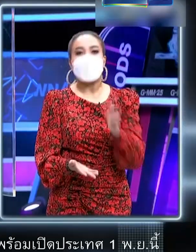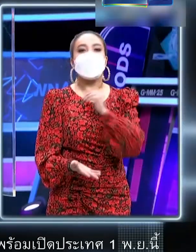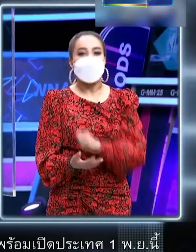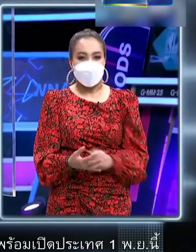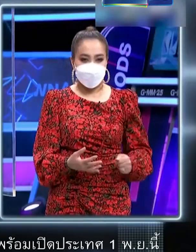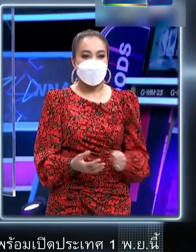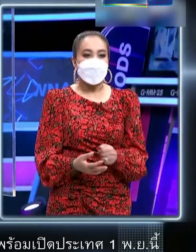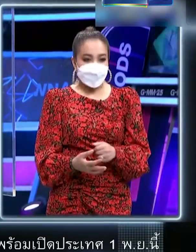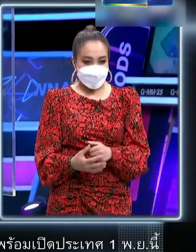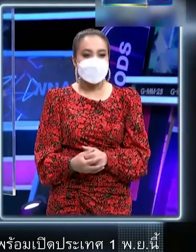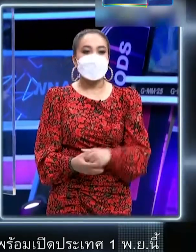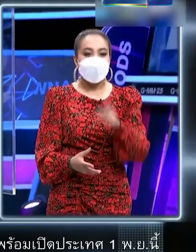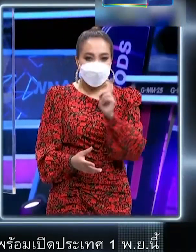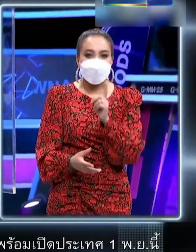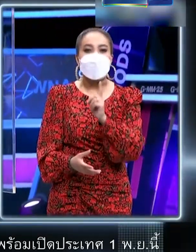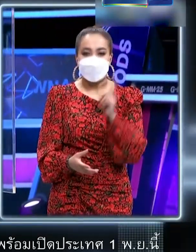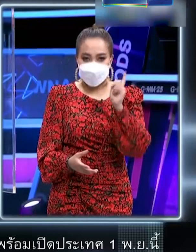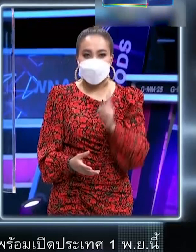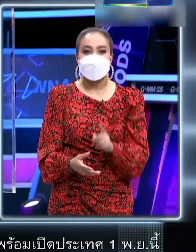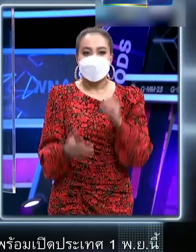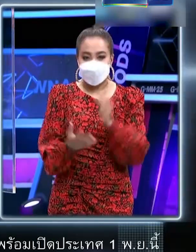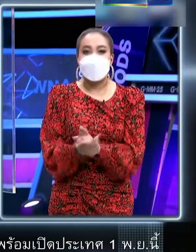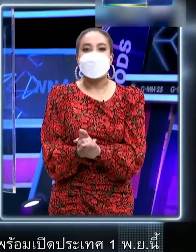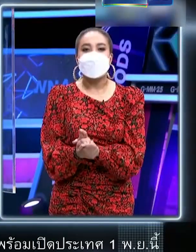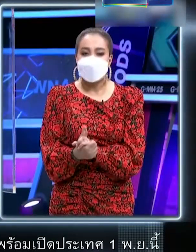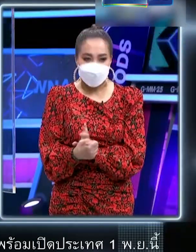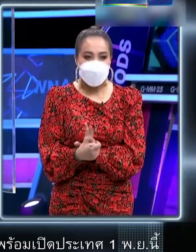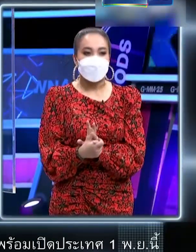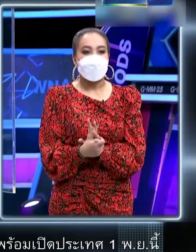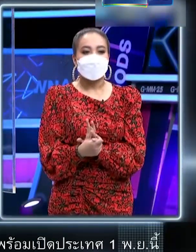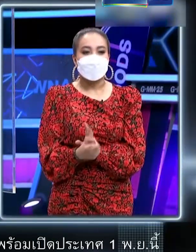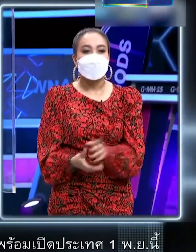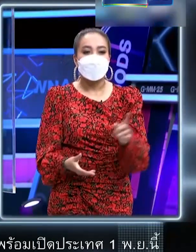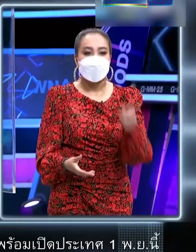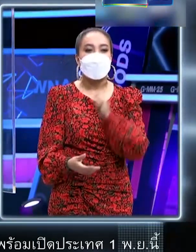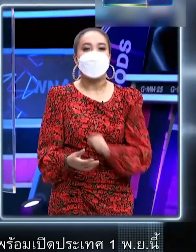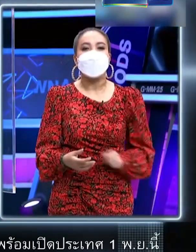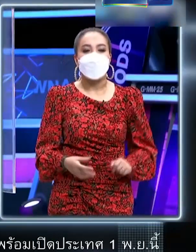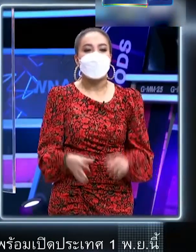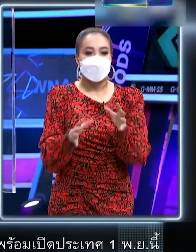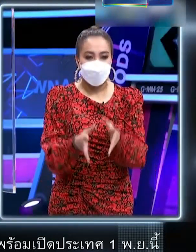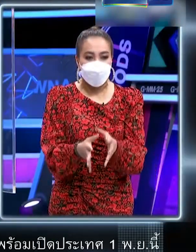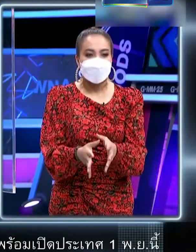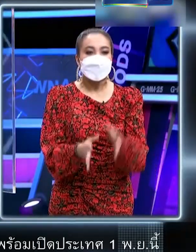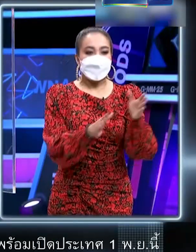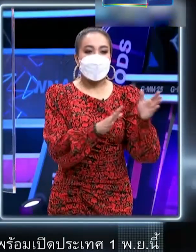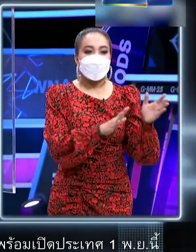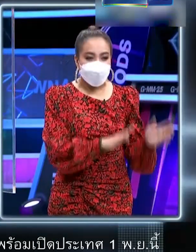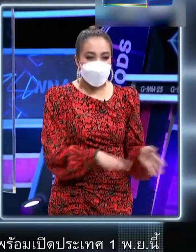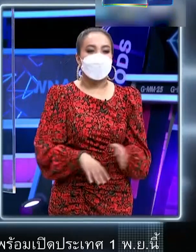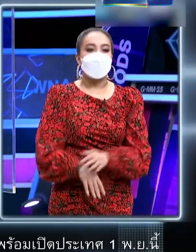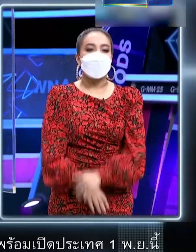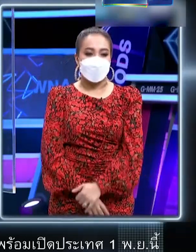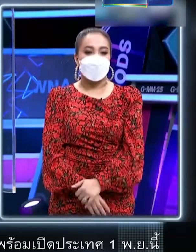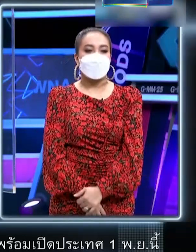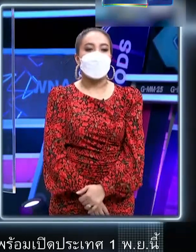ได้ถามคำถามนะคะซึ่งคำถามที่นักข่าวจับตาจับจ้องนะคะแล้วก็อยากถามมากเลยนะคะก็มีการถามไปถึงความสัมพันธ์กับพล